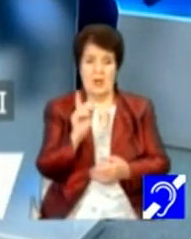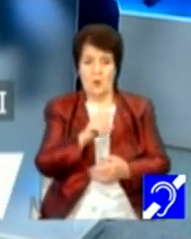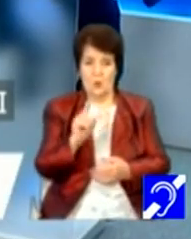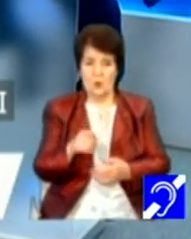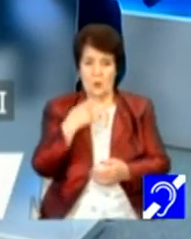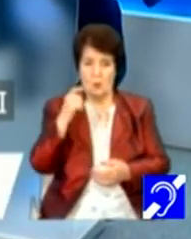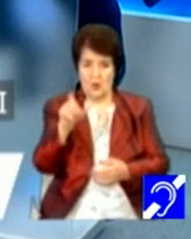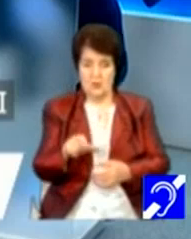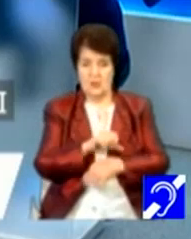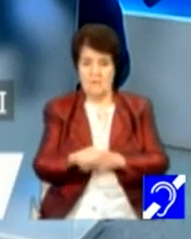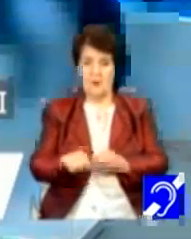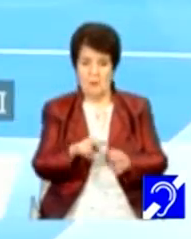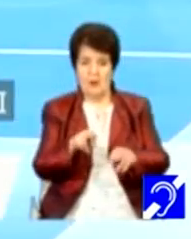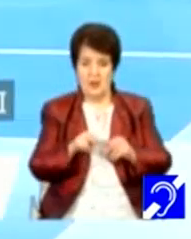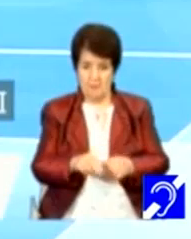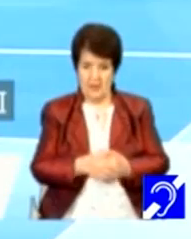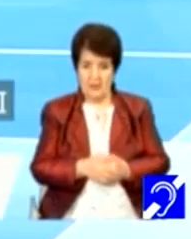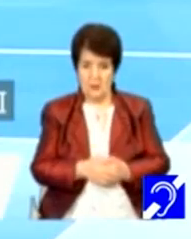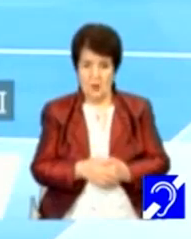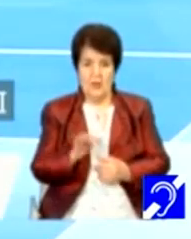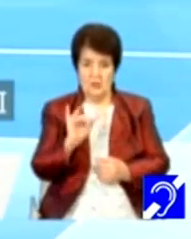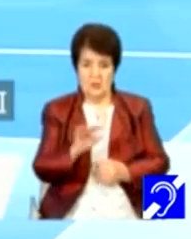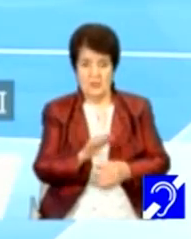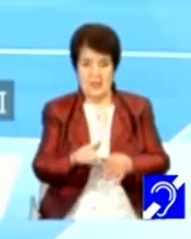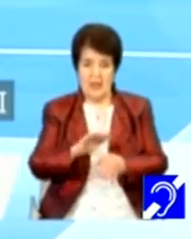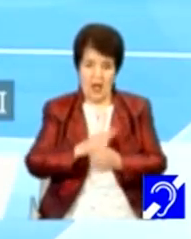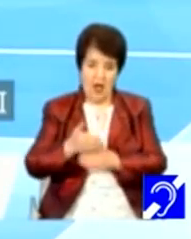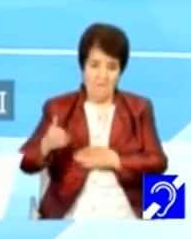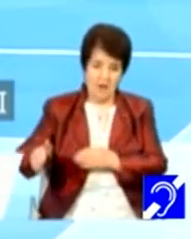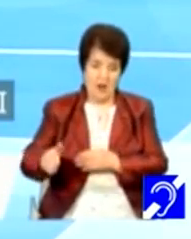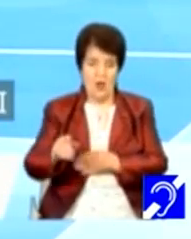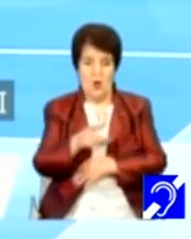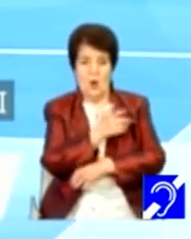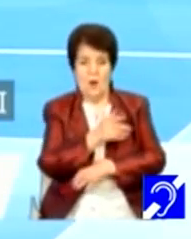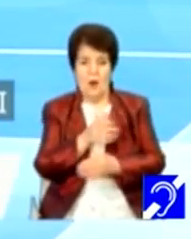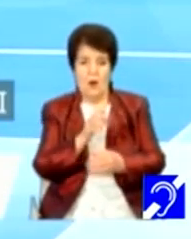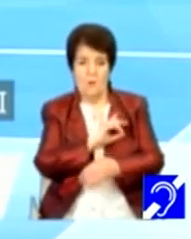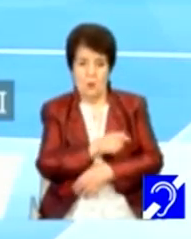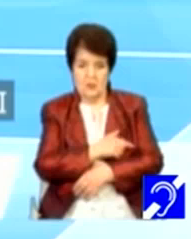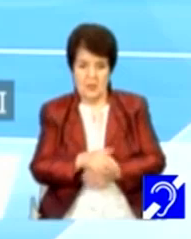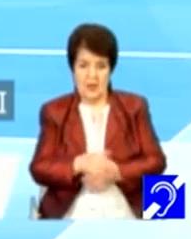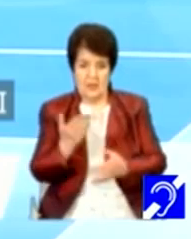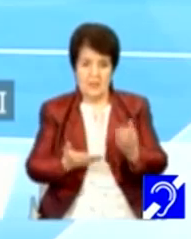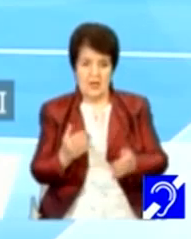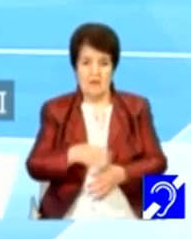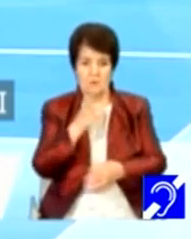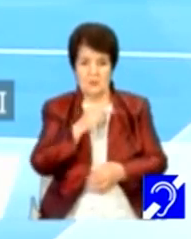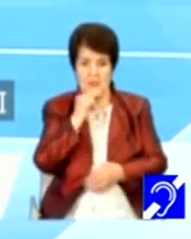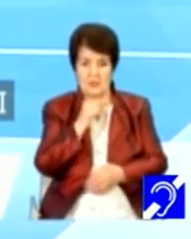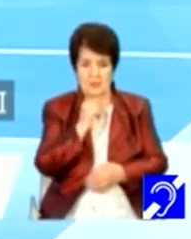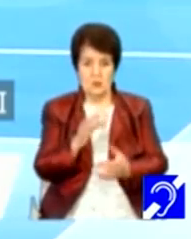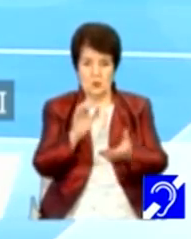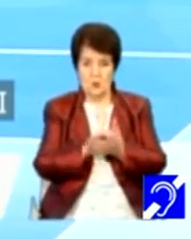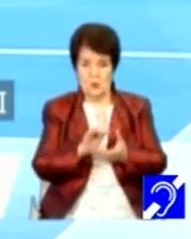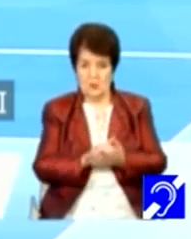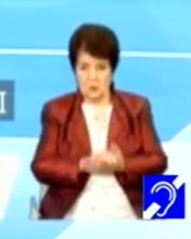oameni politici din afara Parlamentului și din afara puterii. Ba chiar unele dintre discursurile noastre, dacă am fost atent foarte bine și cunoscând